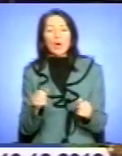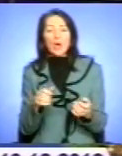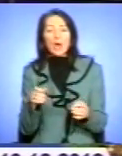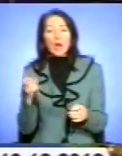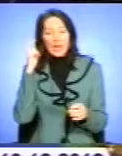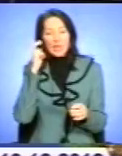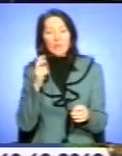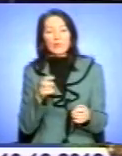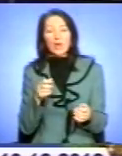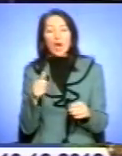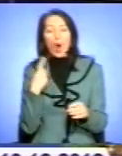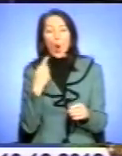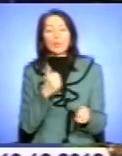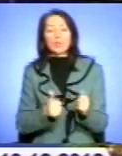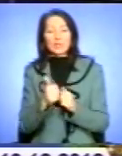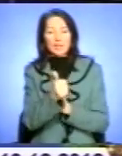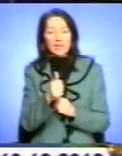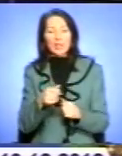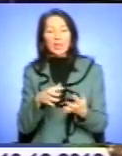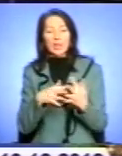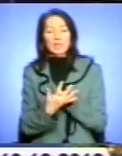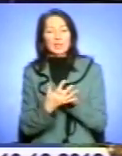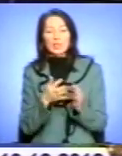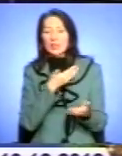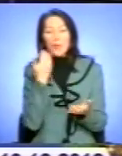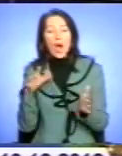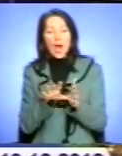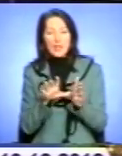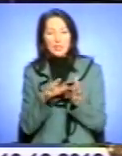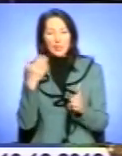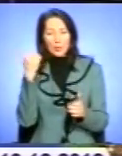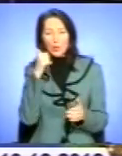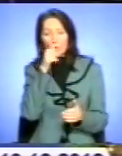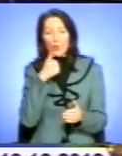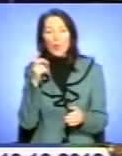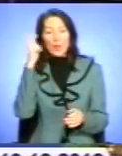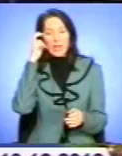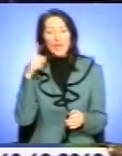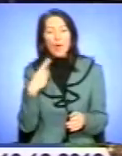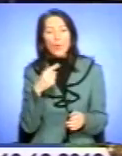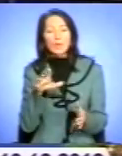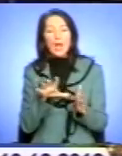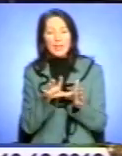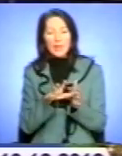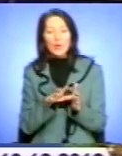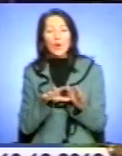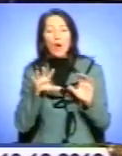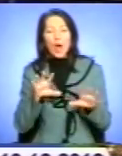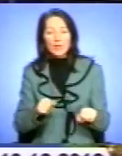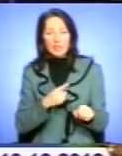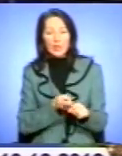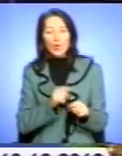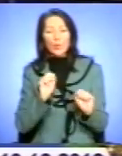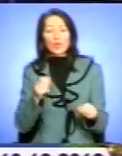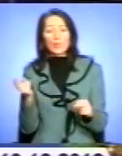відновили електропостачання. Виною тому Київобленерго, власників якого можуть позбавити ліцензії. Водночас,